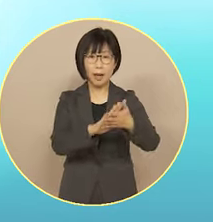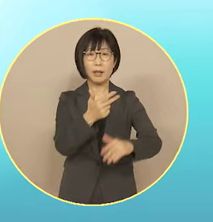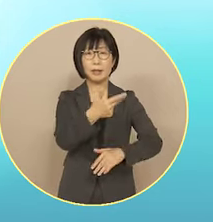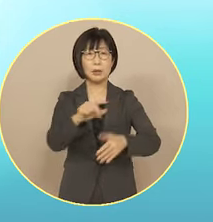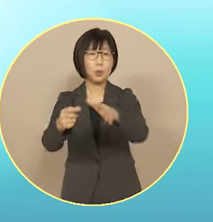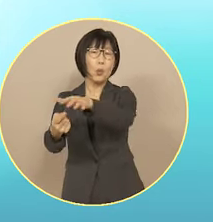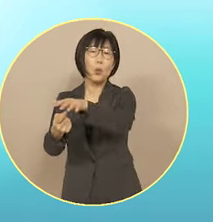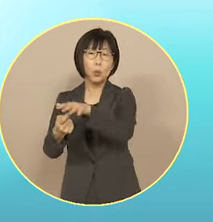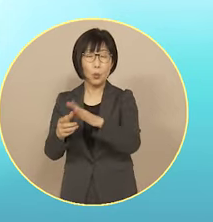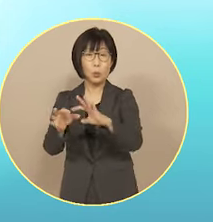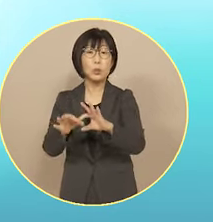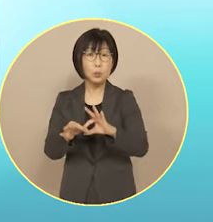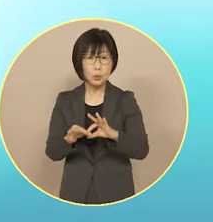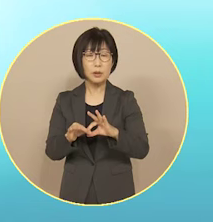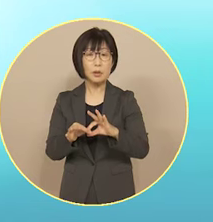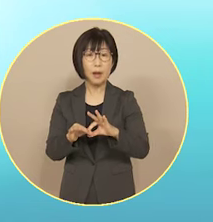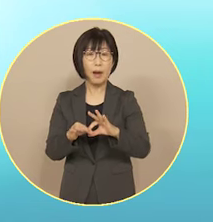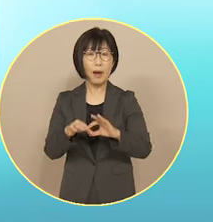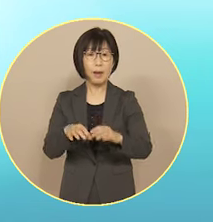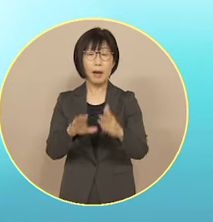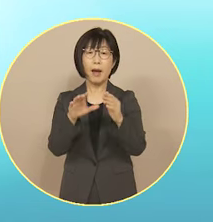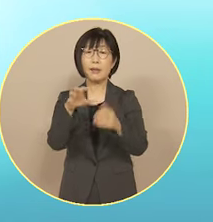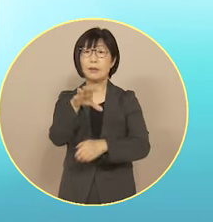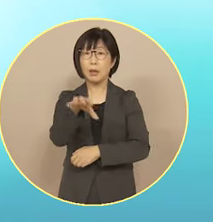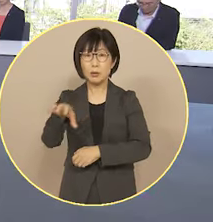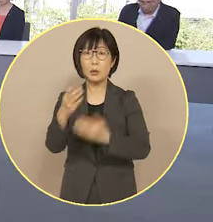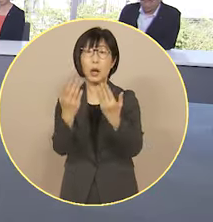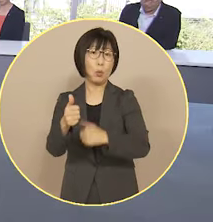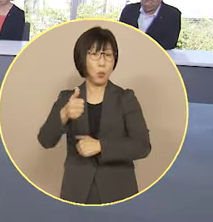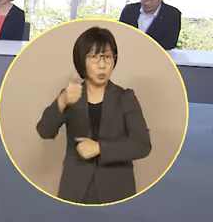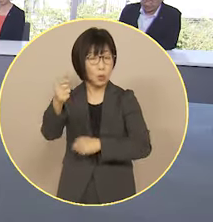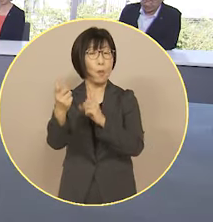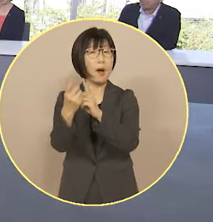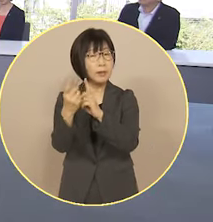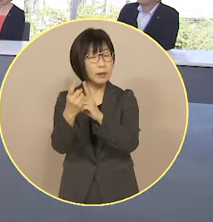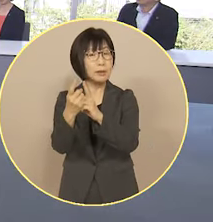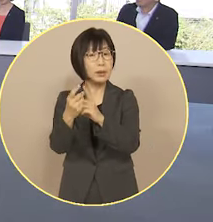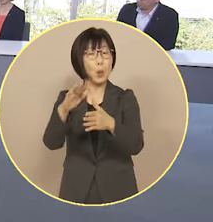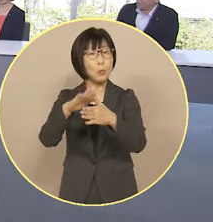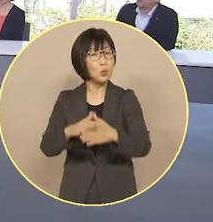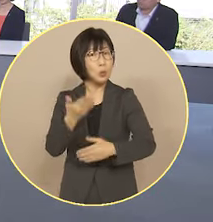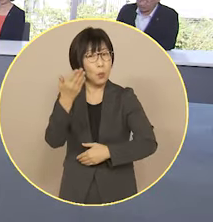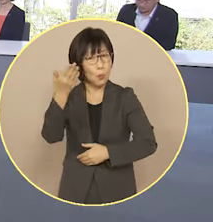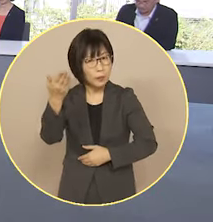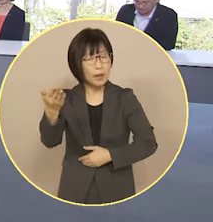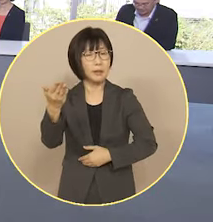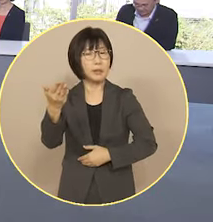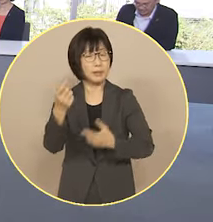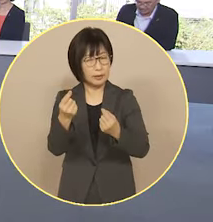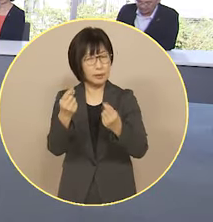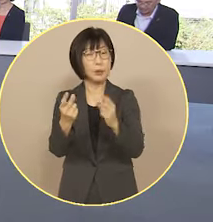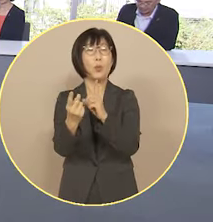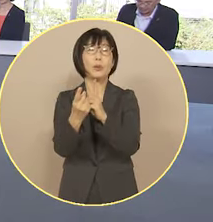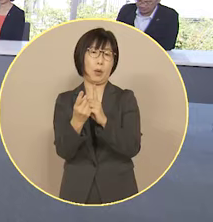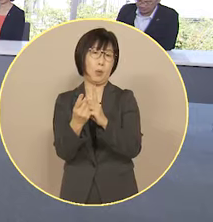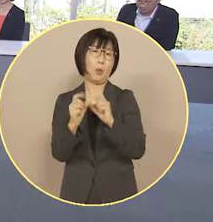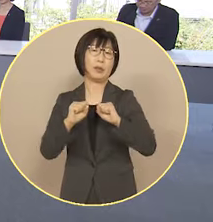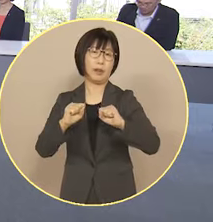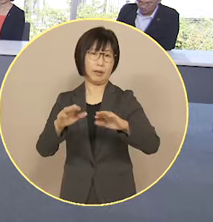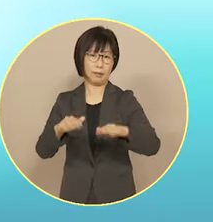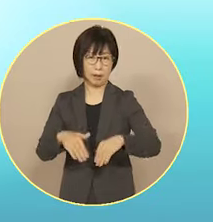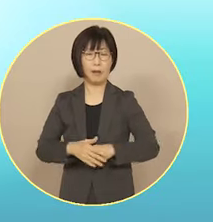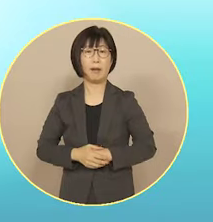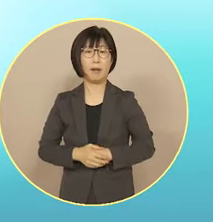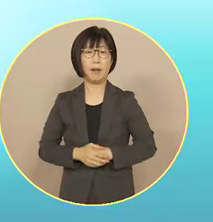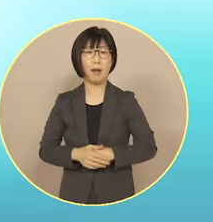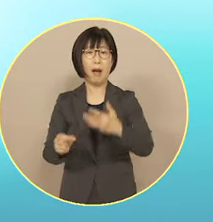県市町村を通じて各学校庁後に文書を出してですねそういうあの徹底をさせていただいてるんですけれど